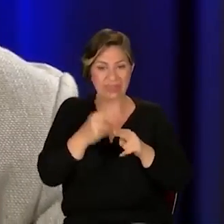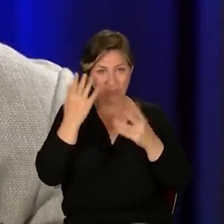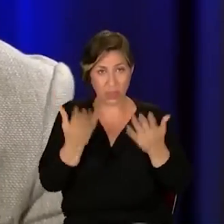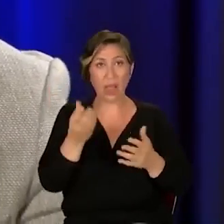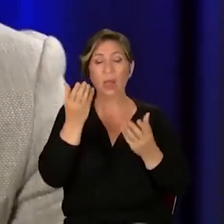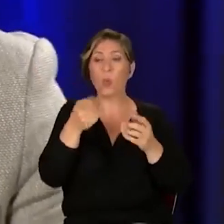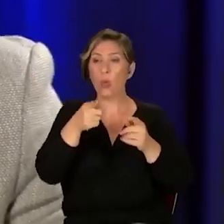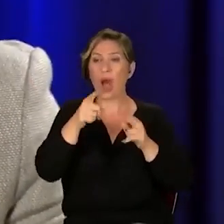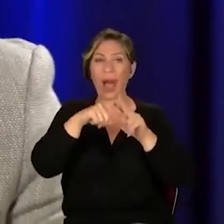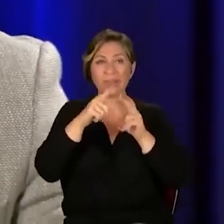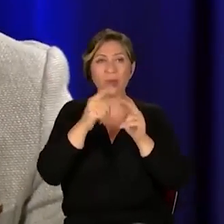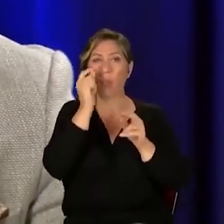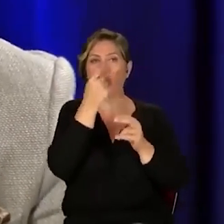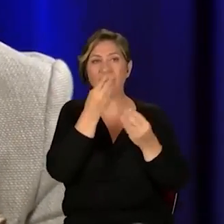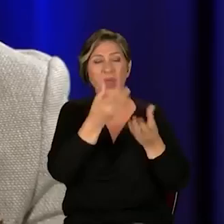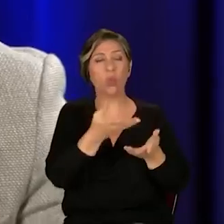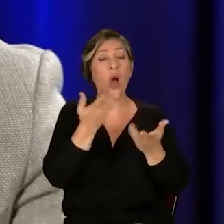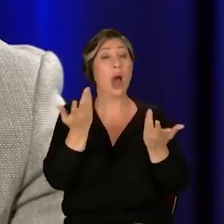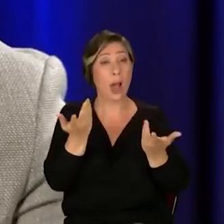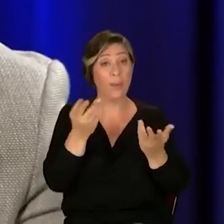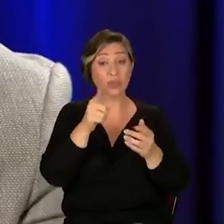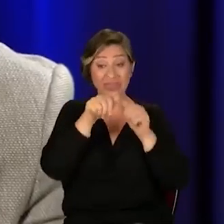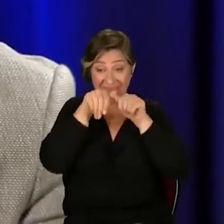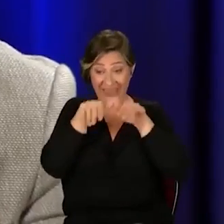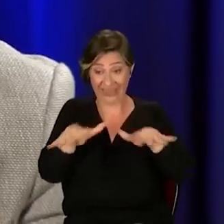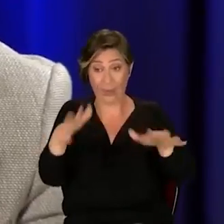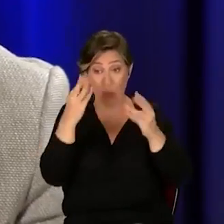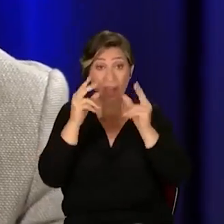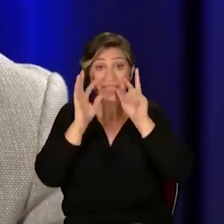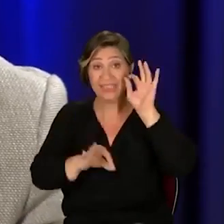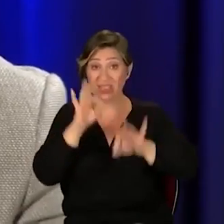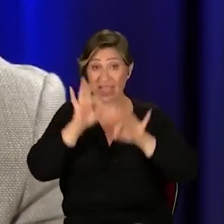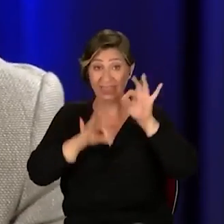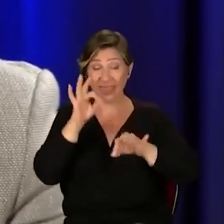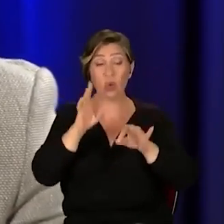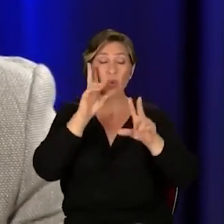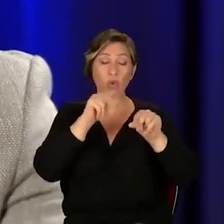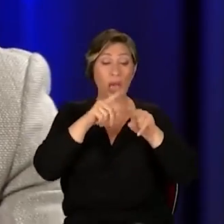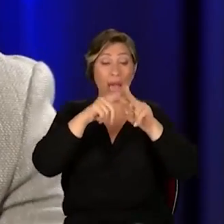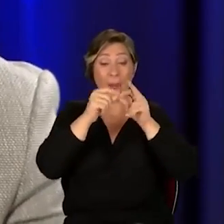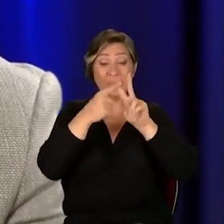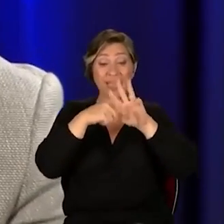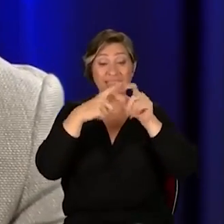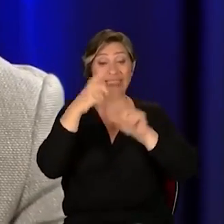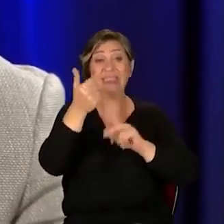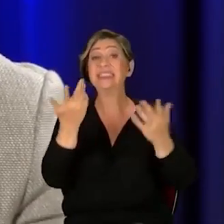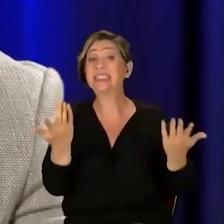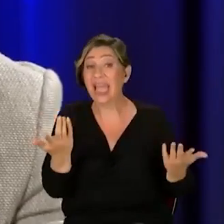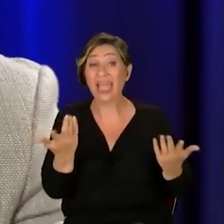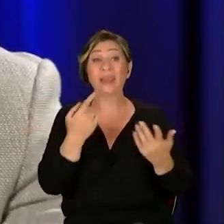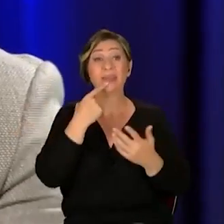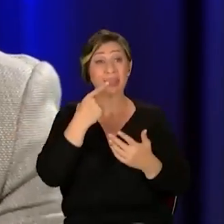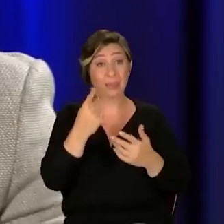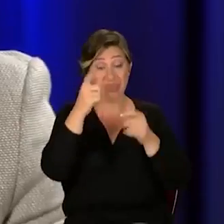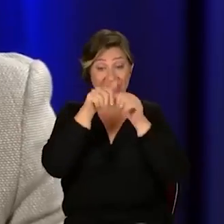olayı kolaylaştıran faktör. Ama hani bunu sistematik olarak inceleyecek olursak, yani uyku apne nedir, kimlerde uyku apneyi düşünelim diye